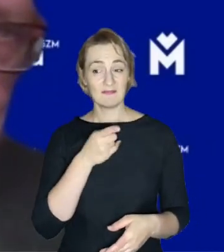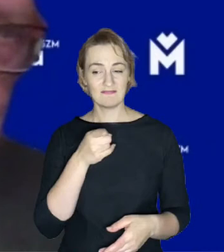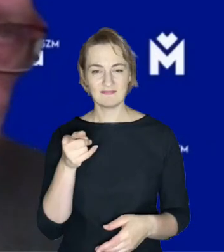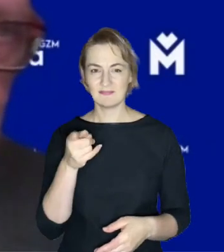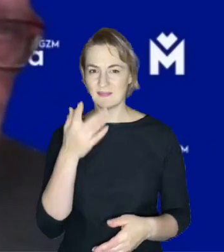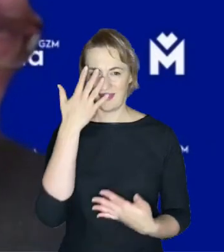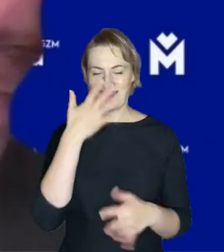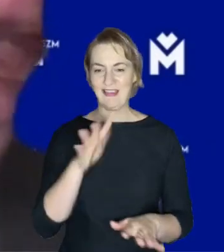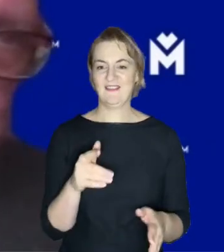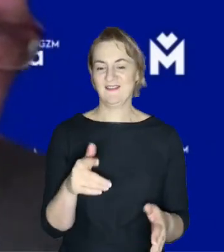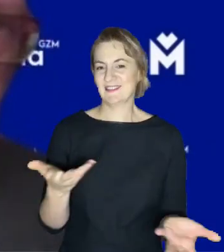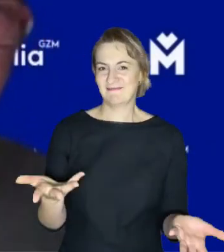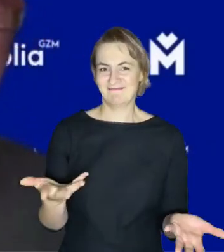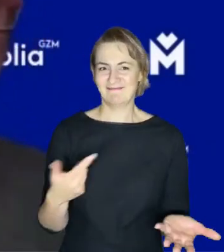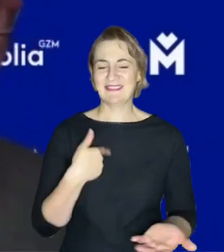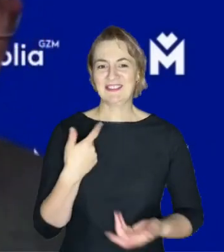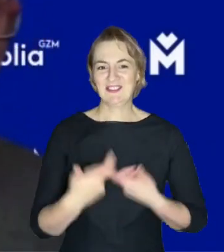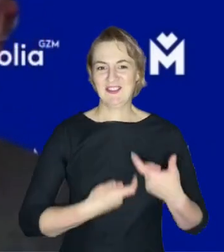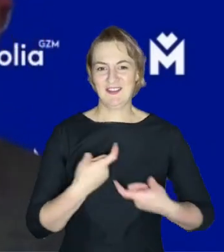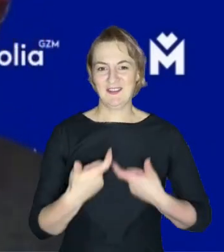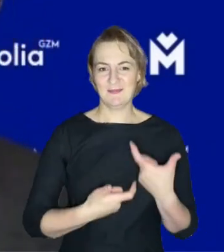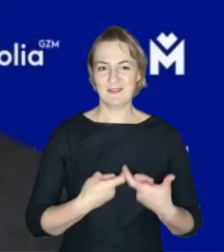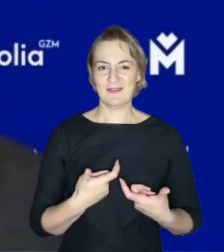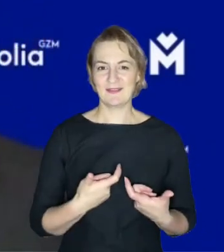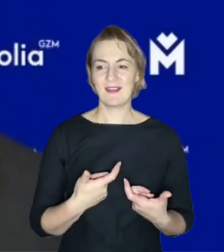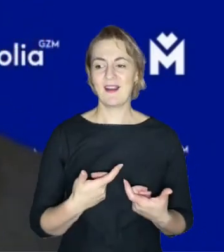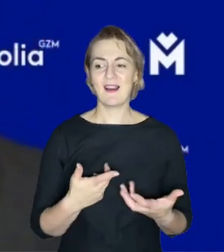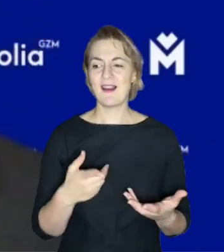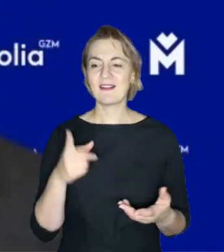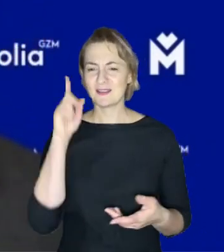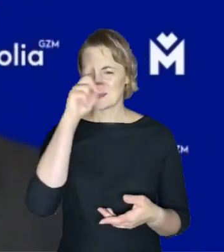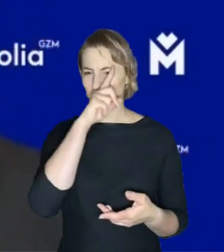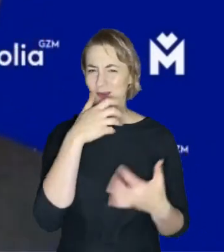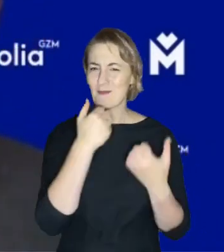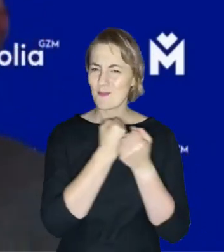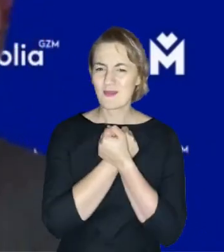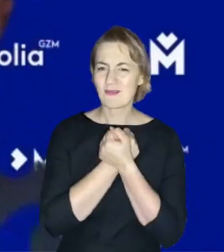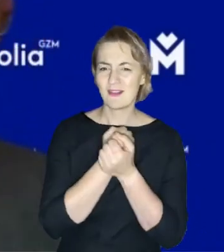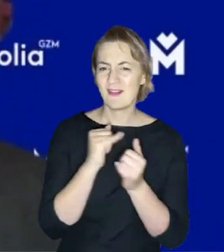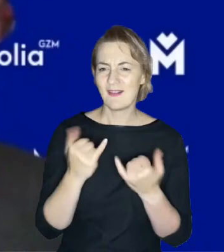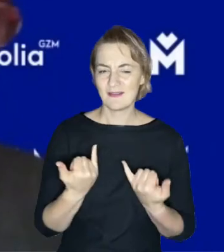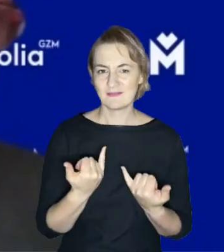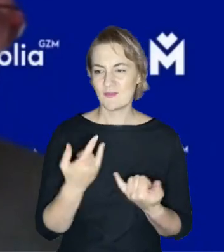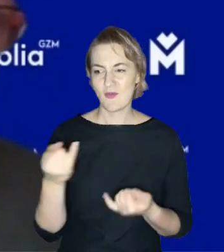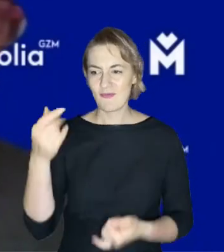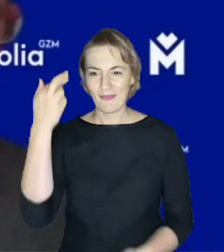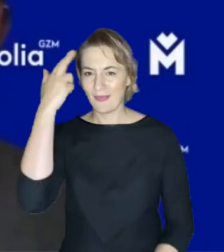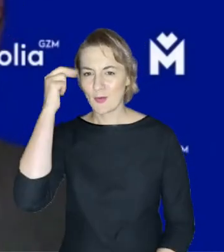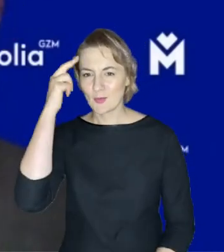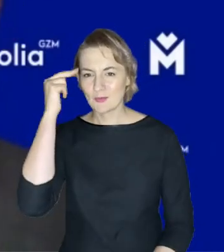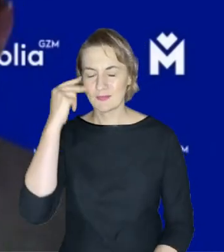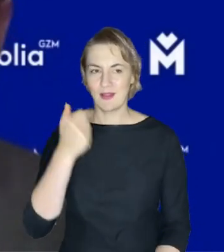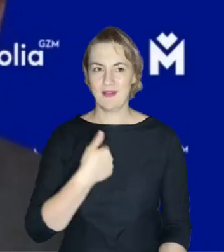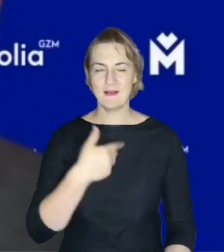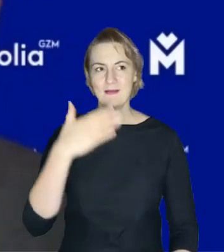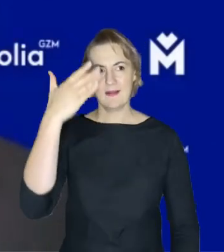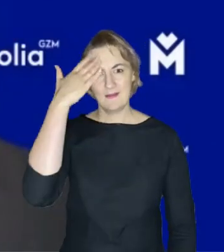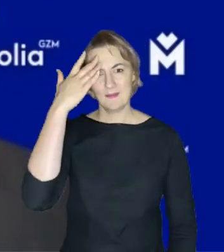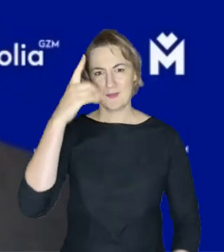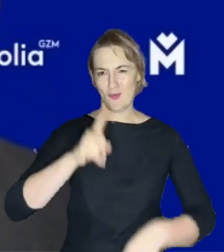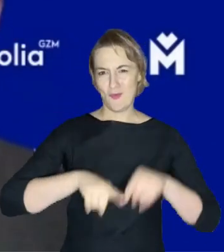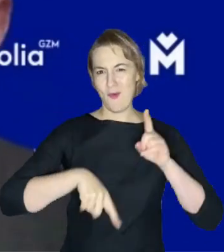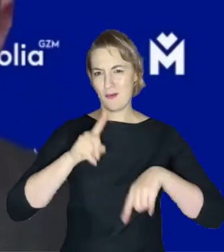ludzi. Co ja mam zrobić? Jak pokochać tych ludzi, którzy tego nie rozumieją, co dla mnie jest tak oczywiste, że przyroda,